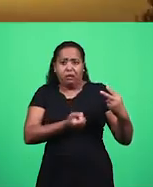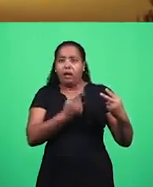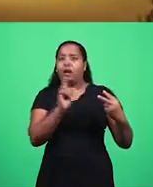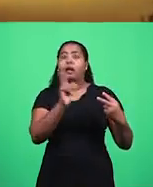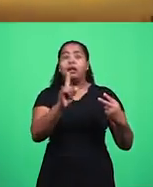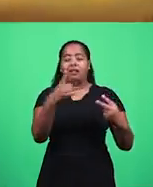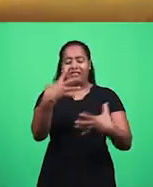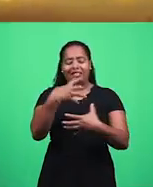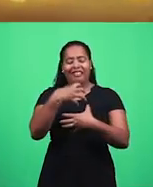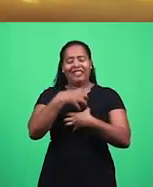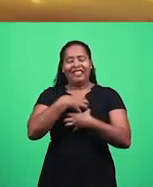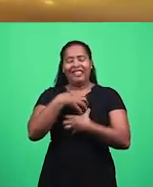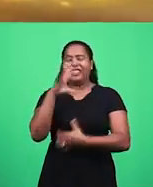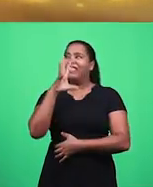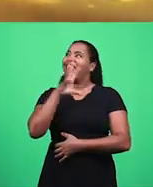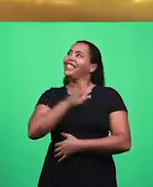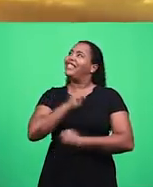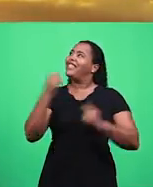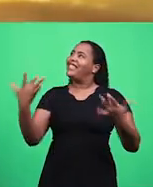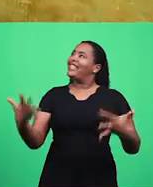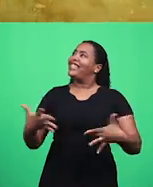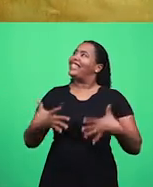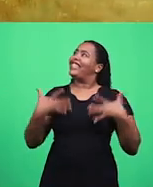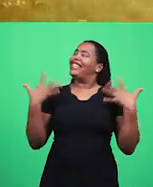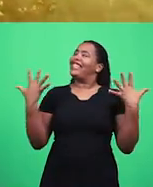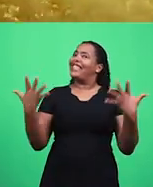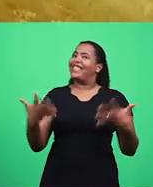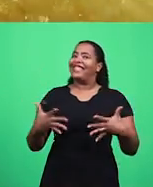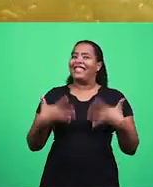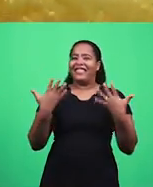хожу видением, поэтому я счастлив.